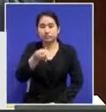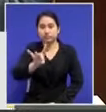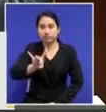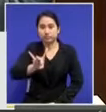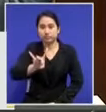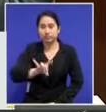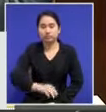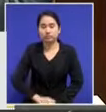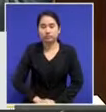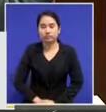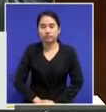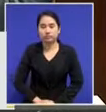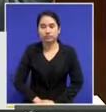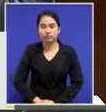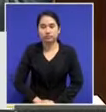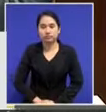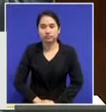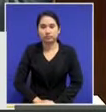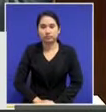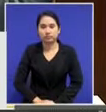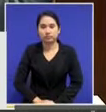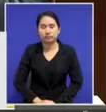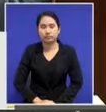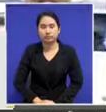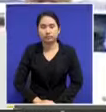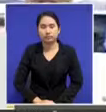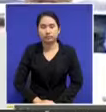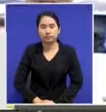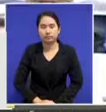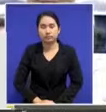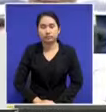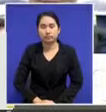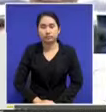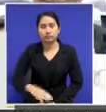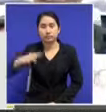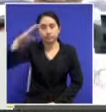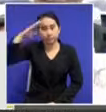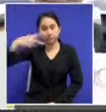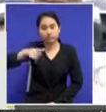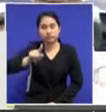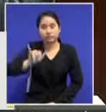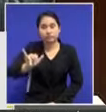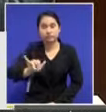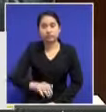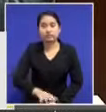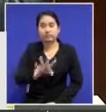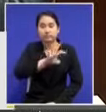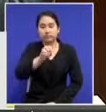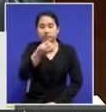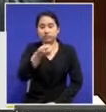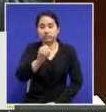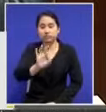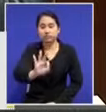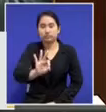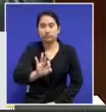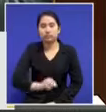418นายมหันต์นพเดชพิทักษ ์พลเอกประยุทธ์จันทร์โอชาครับ 419